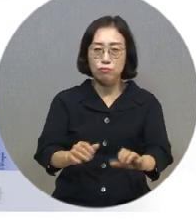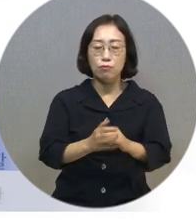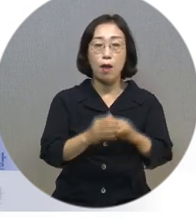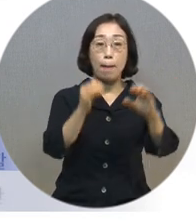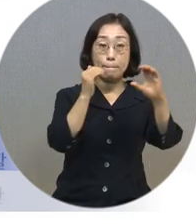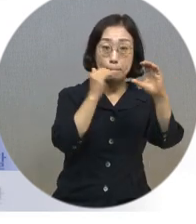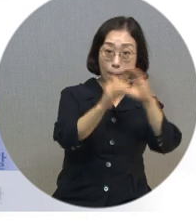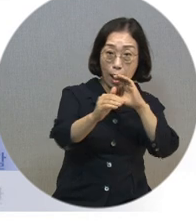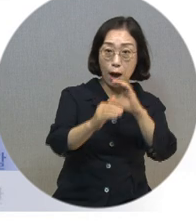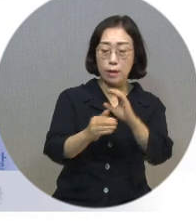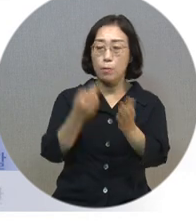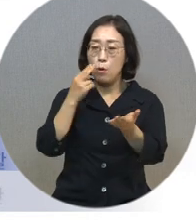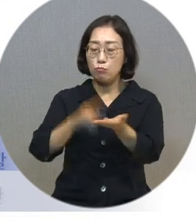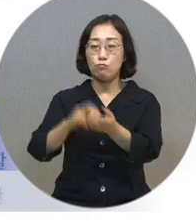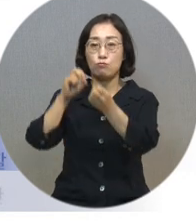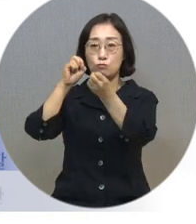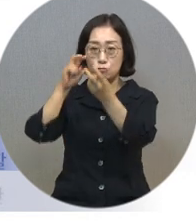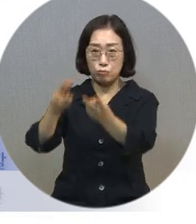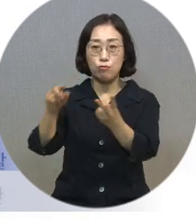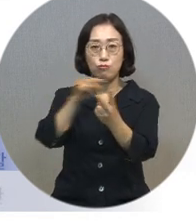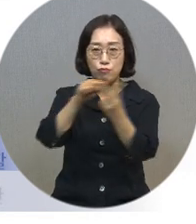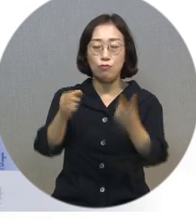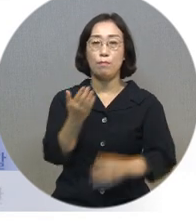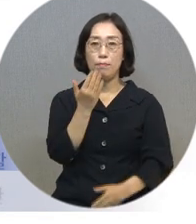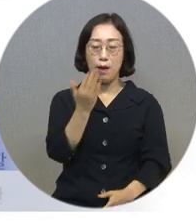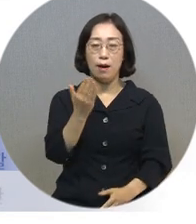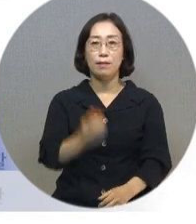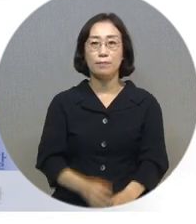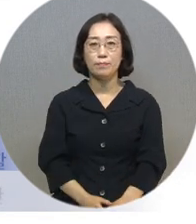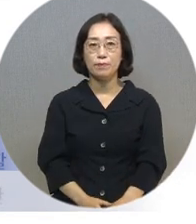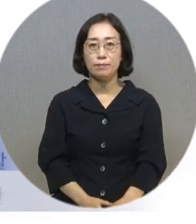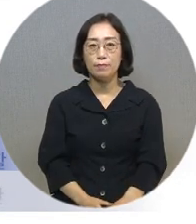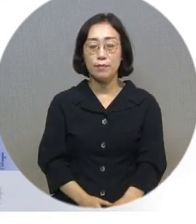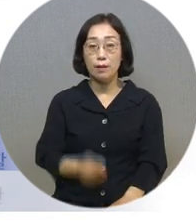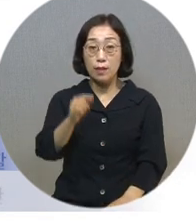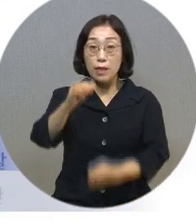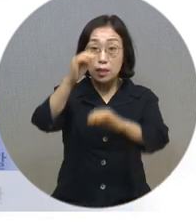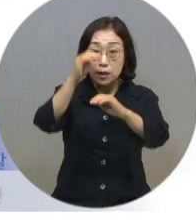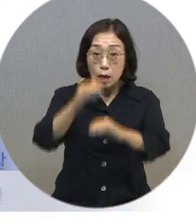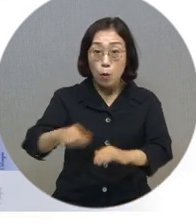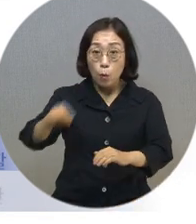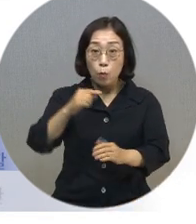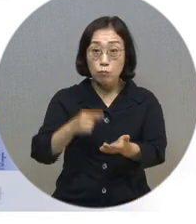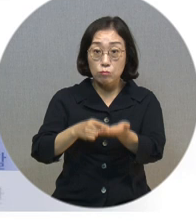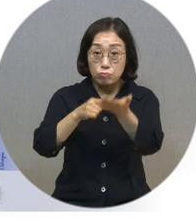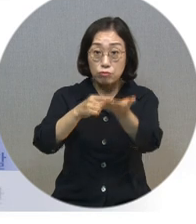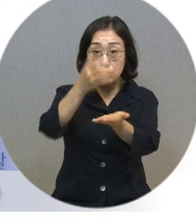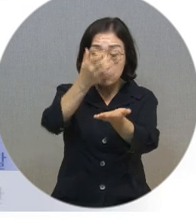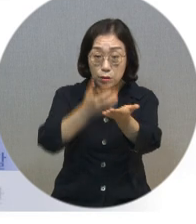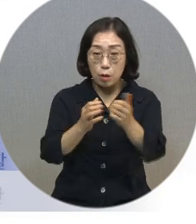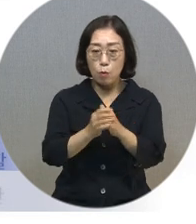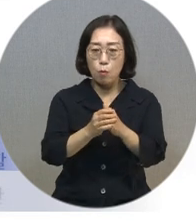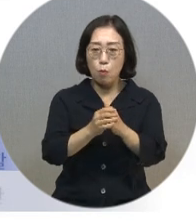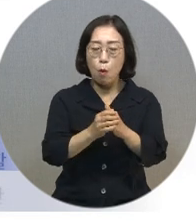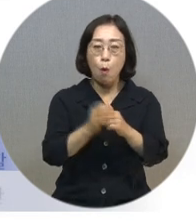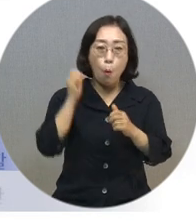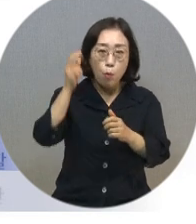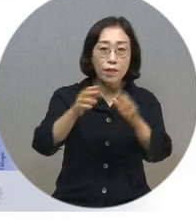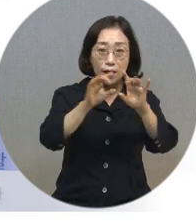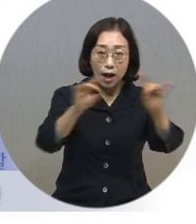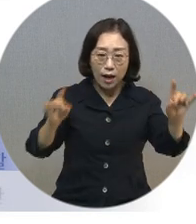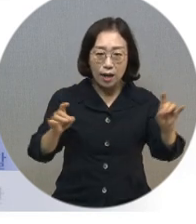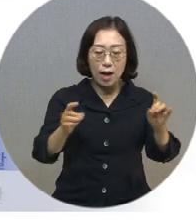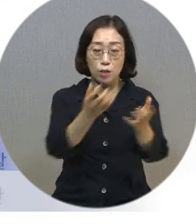이메일이나 등기 우편으로 제출하면 됩니다 제출한 입사지원서는 채용 호텔별 서류 심사를